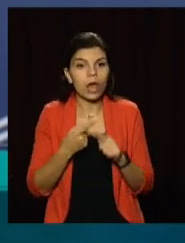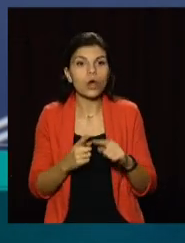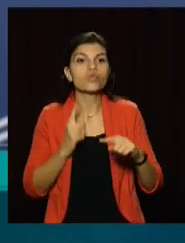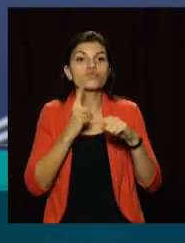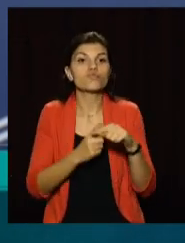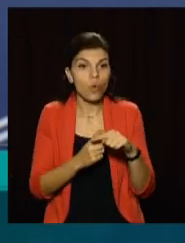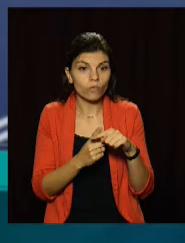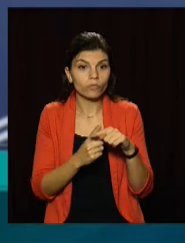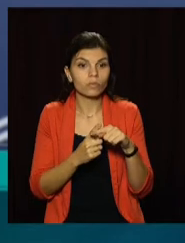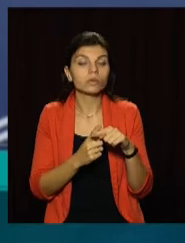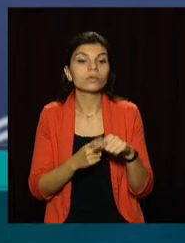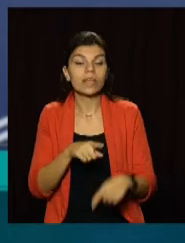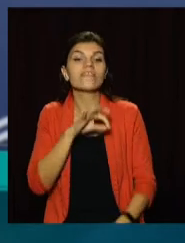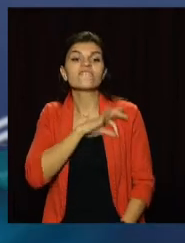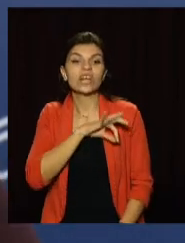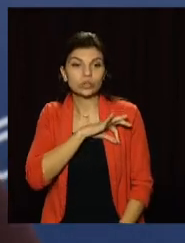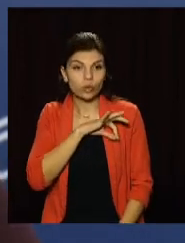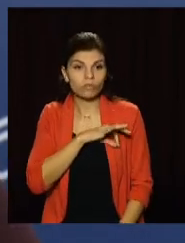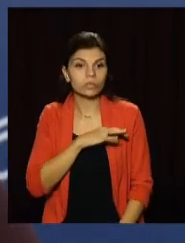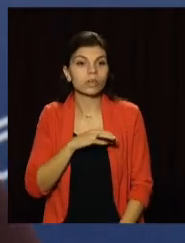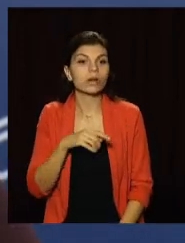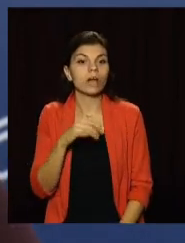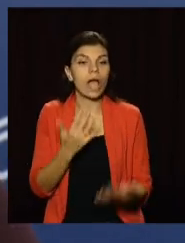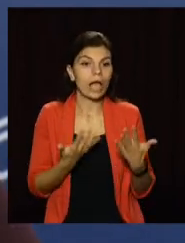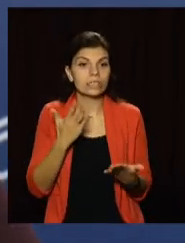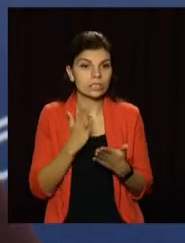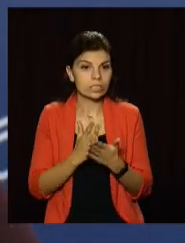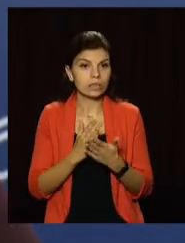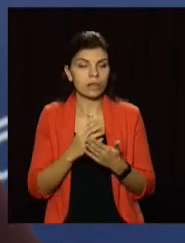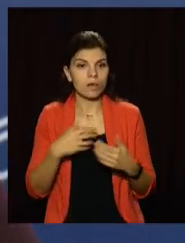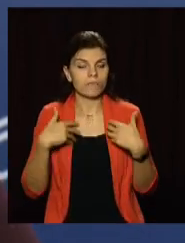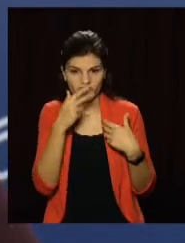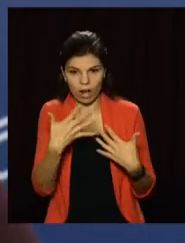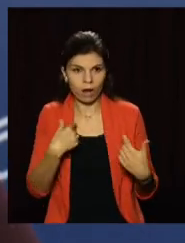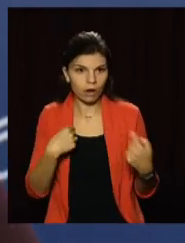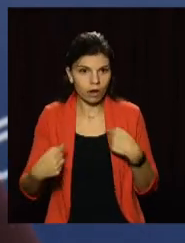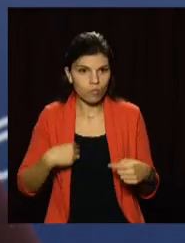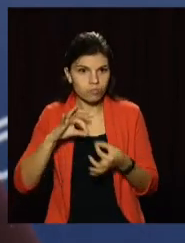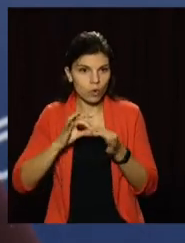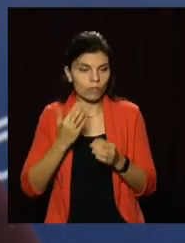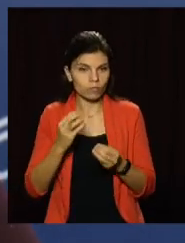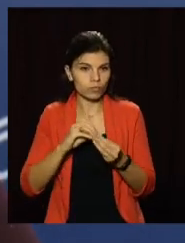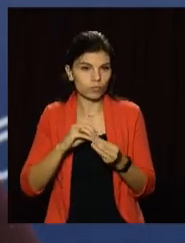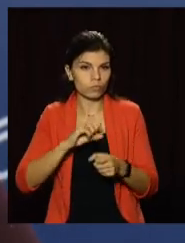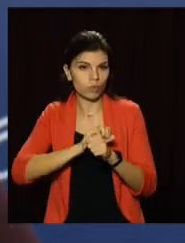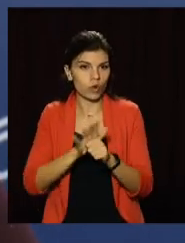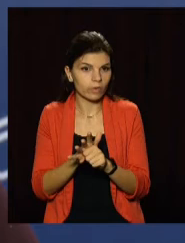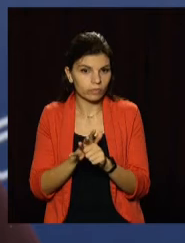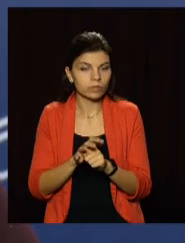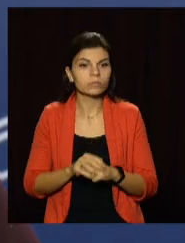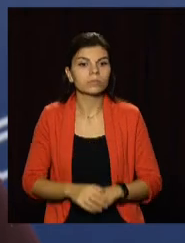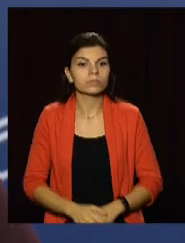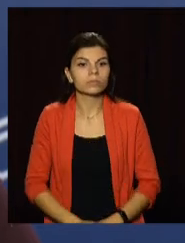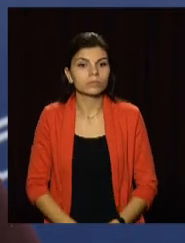метод діагностики, і він використовується у разі наявності клінічних проявів та в негативному результаті